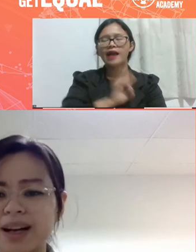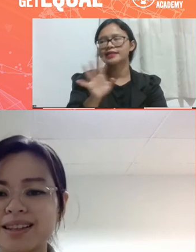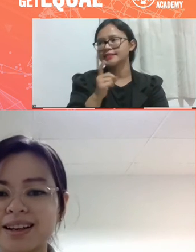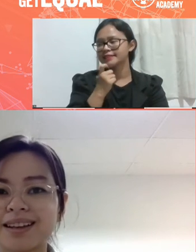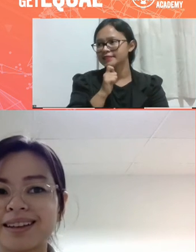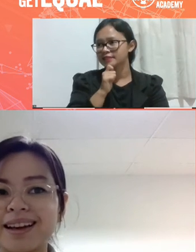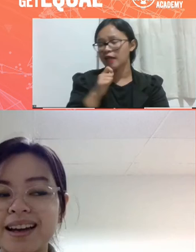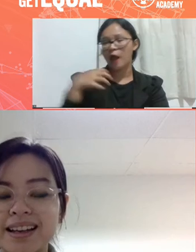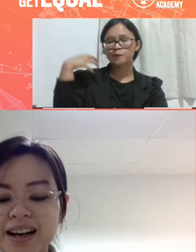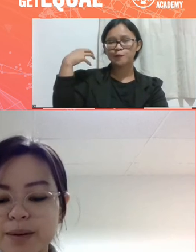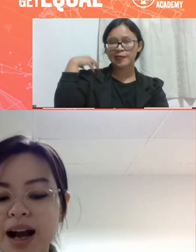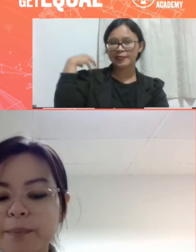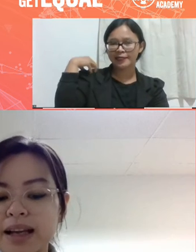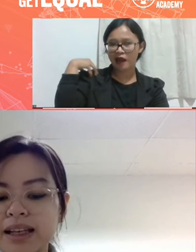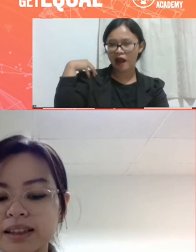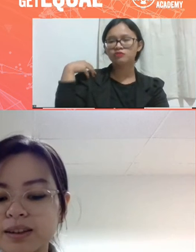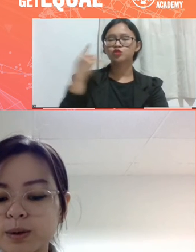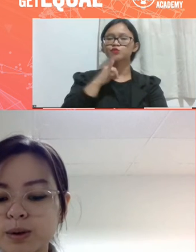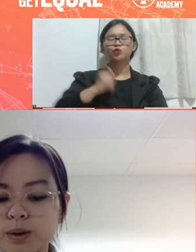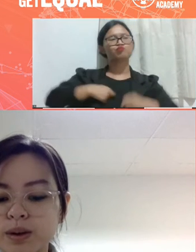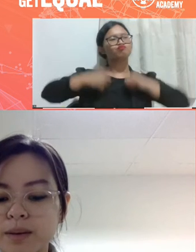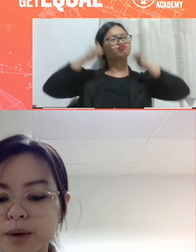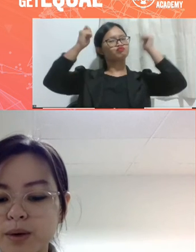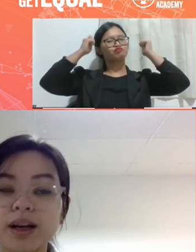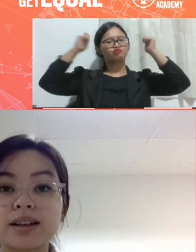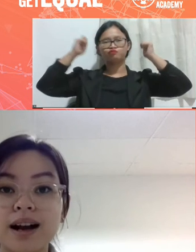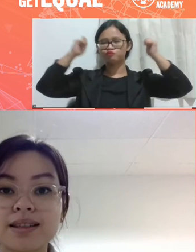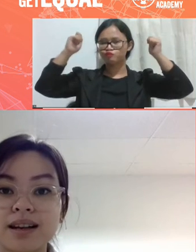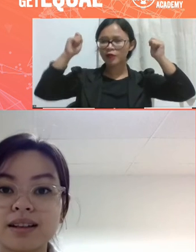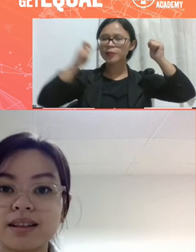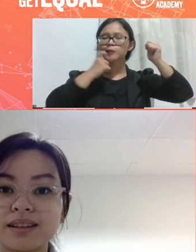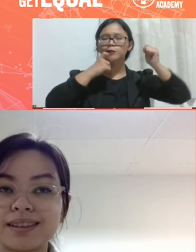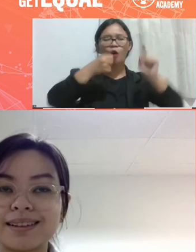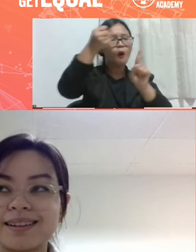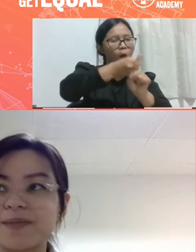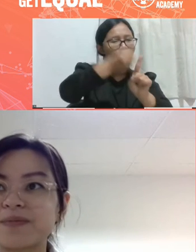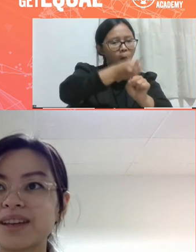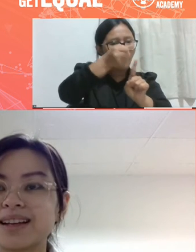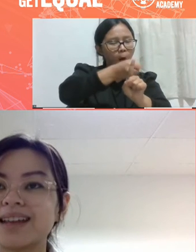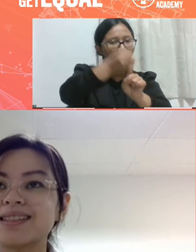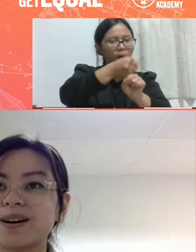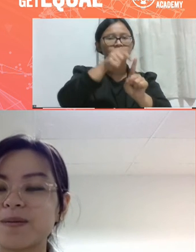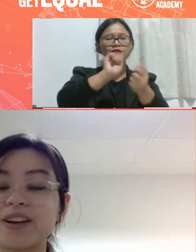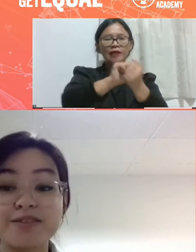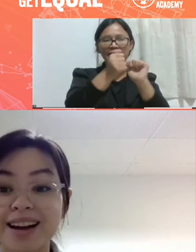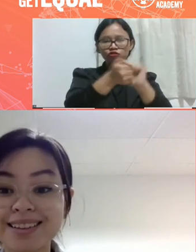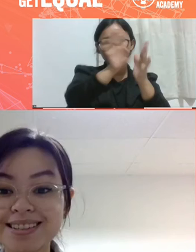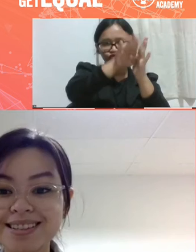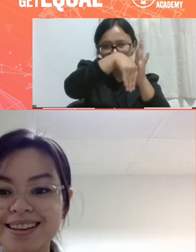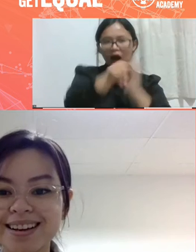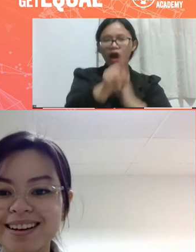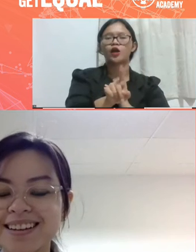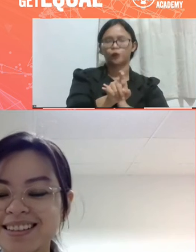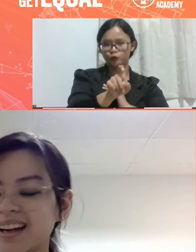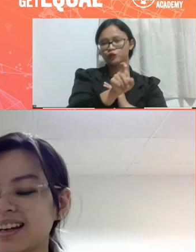di Amerika Serikat yang berkampanye untuk menurunkan kekerasan against gun